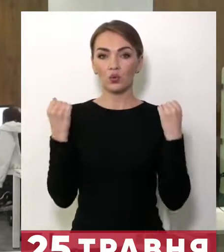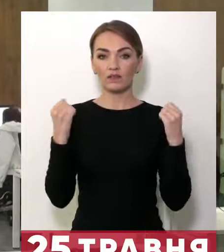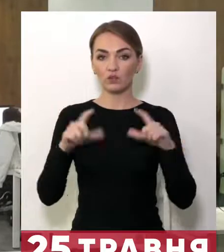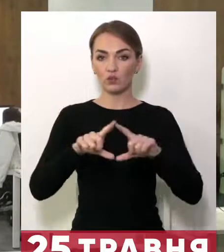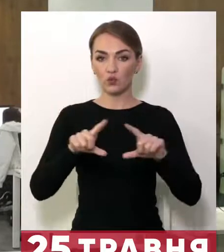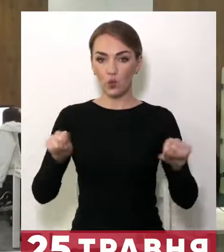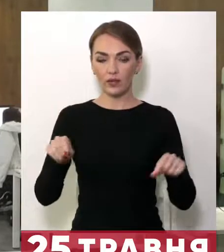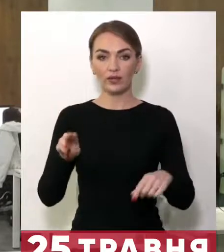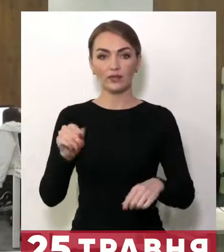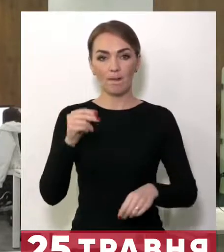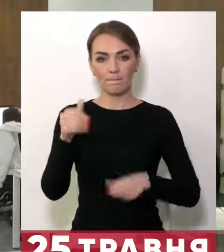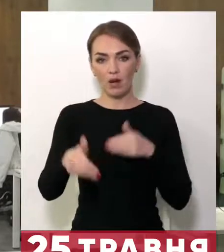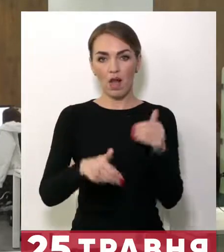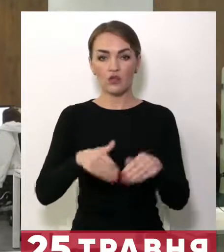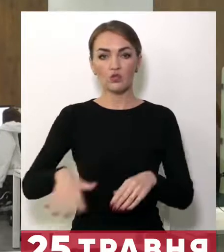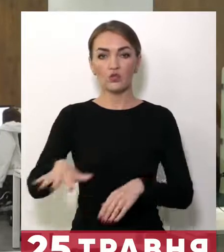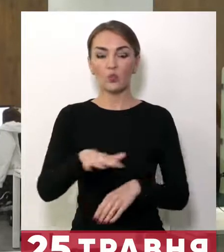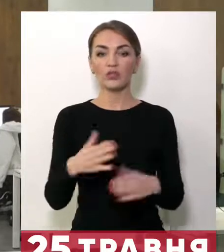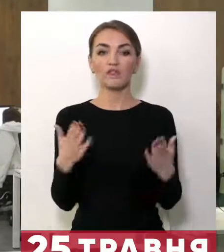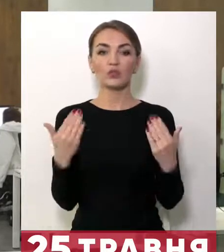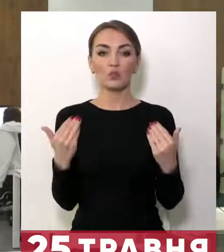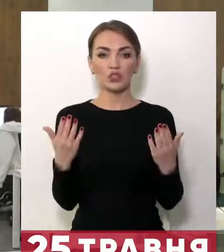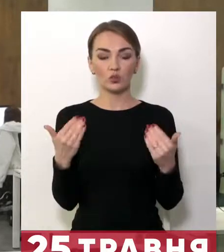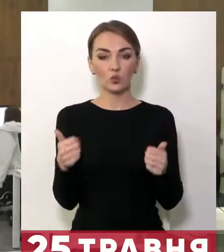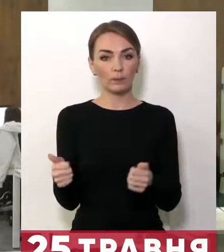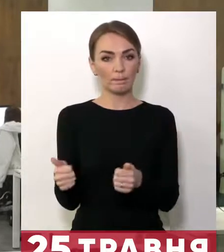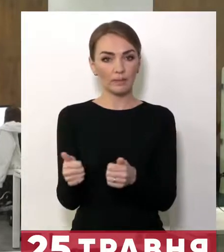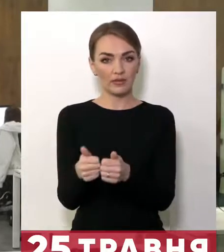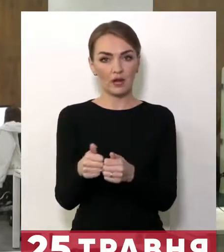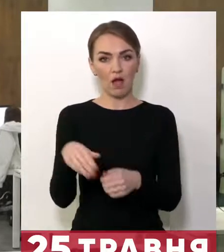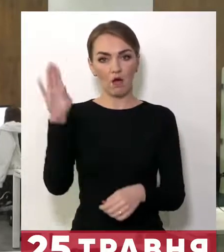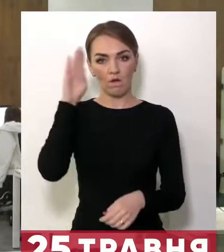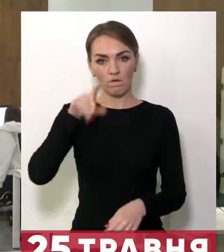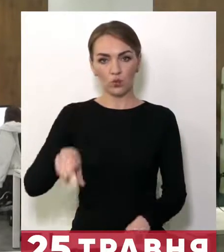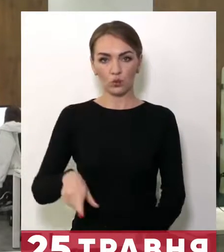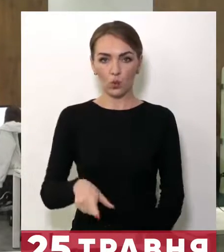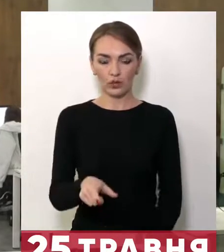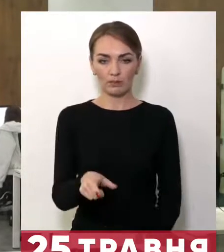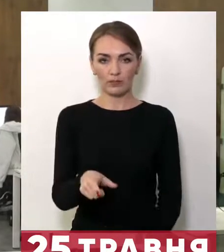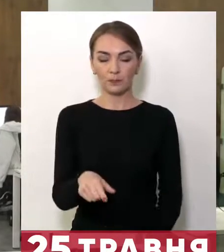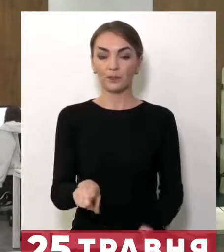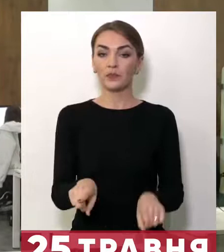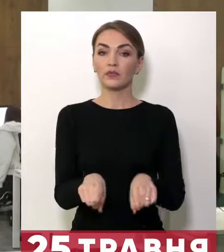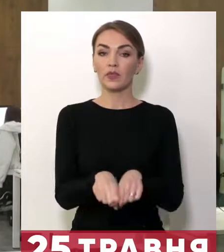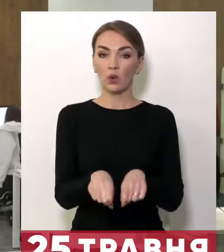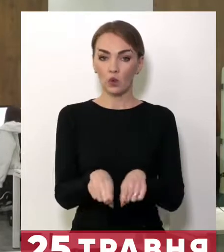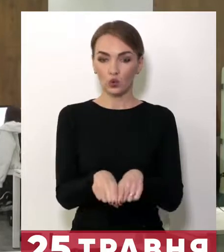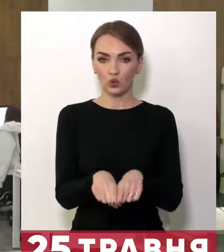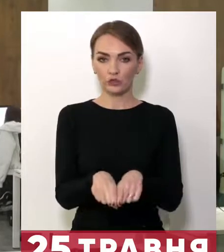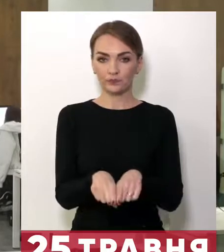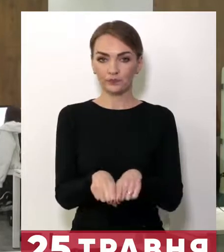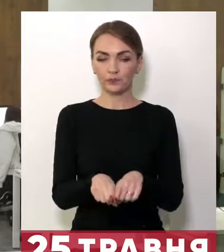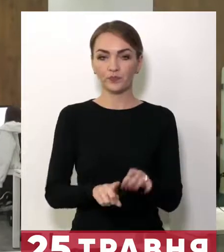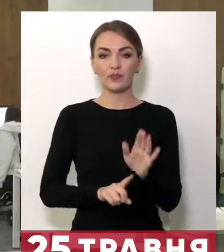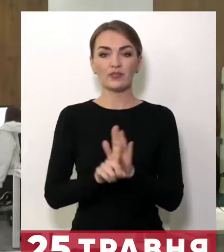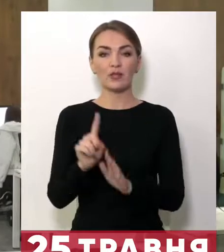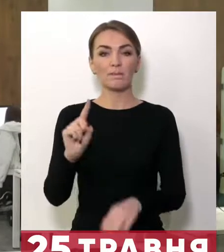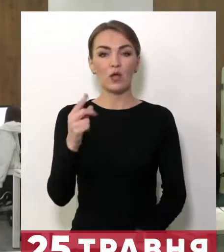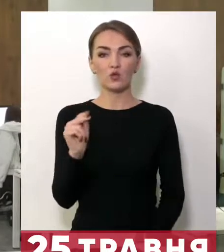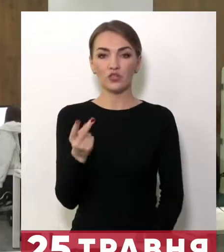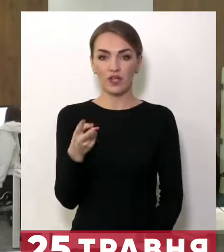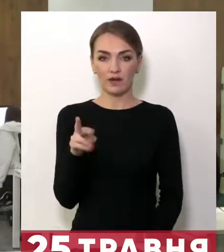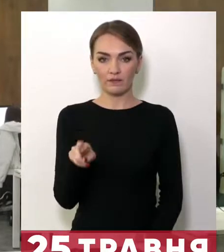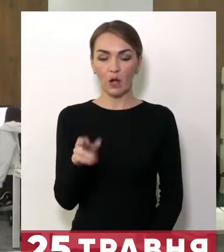спортивні школи та пляжі, зони відпочинку біля водойм. Також з 1